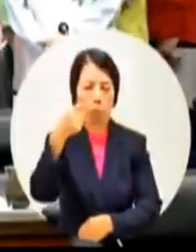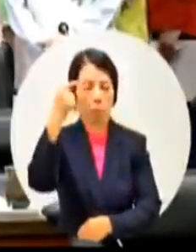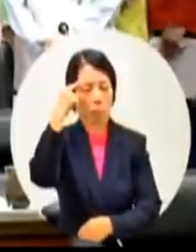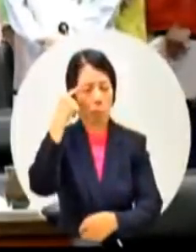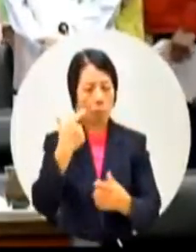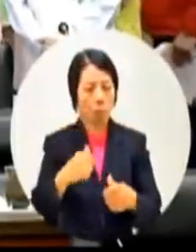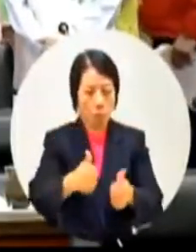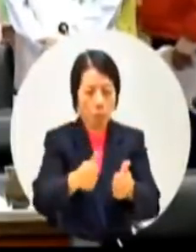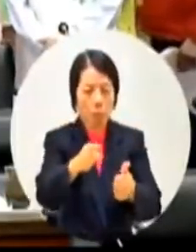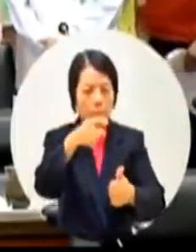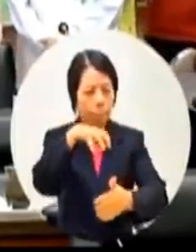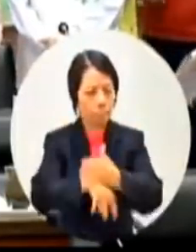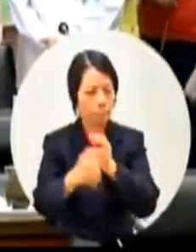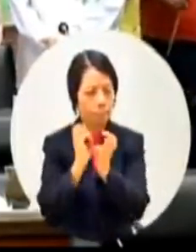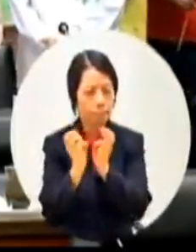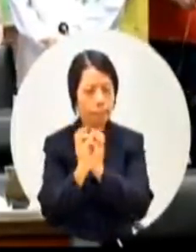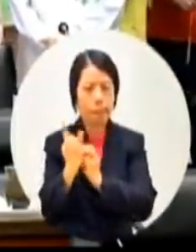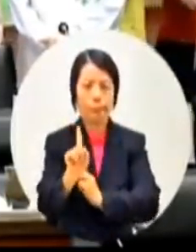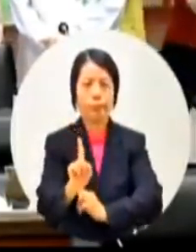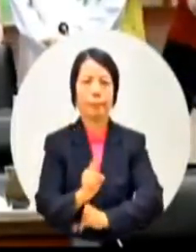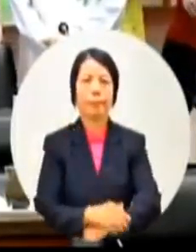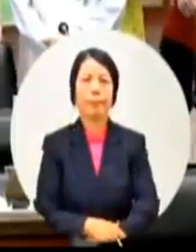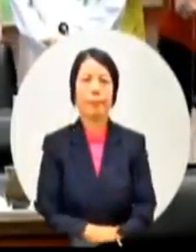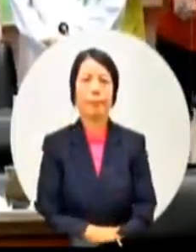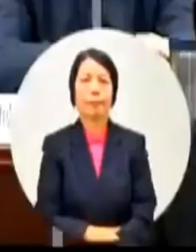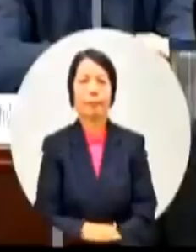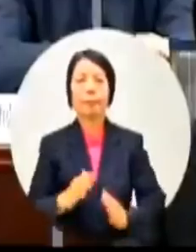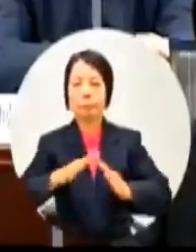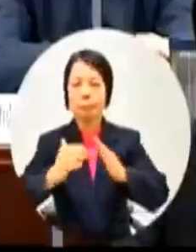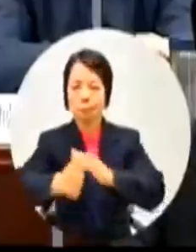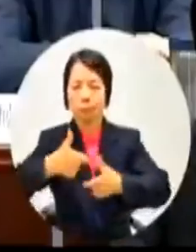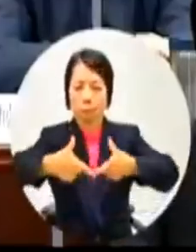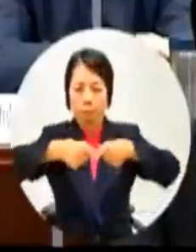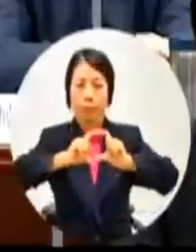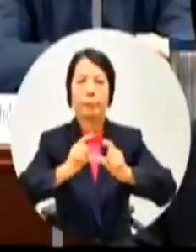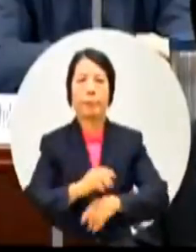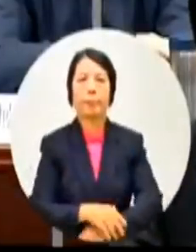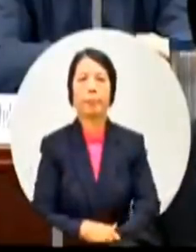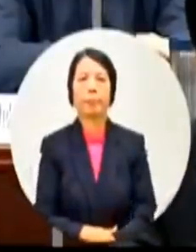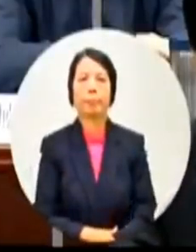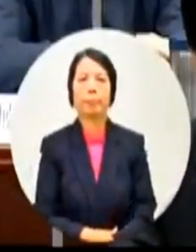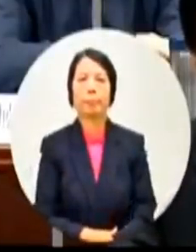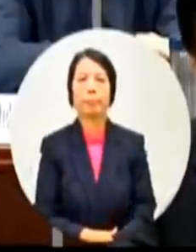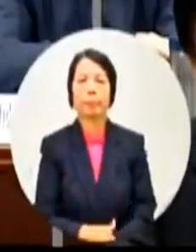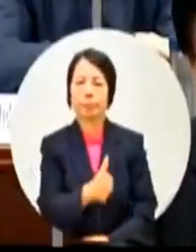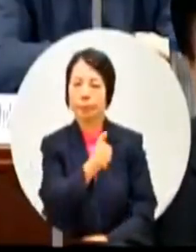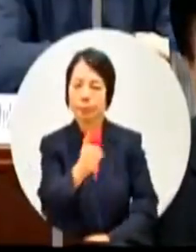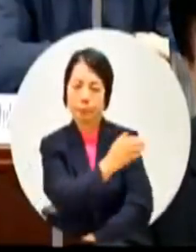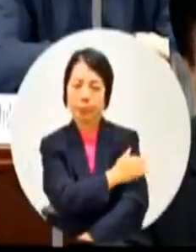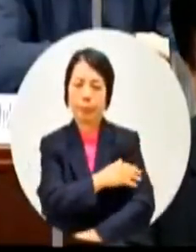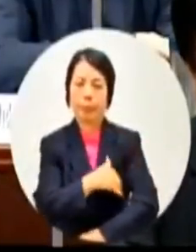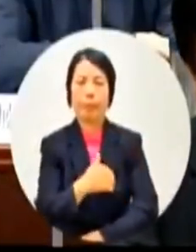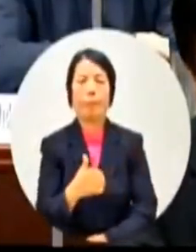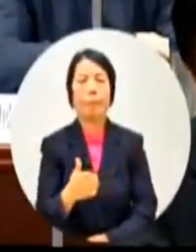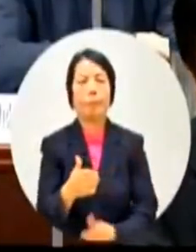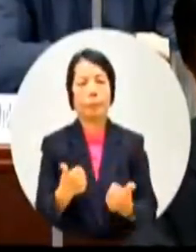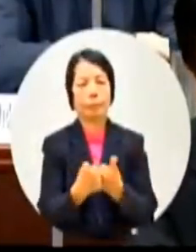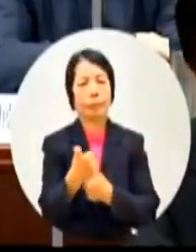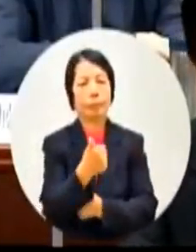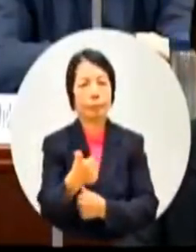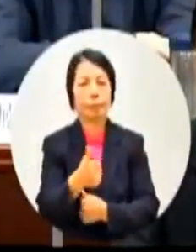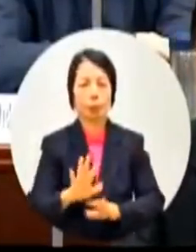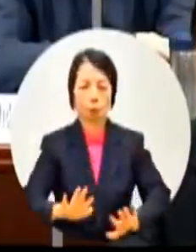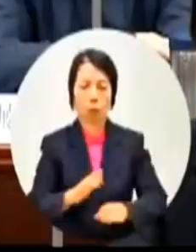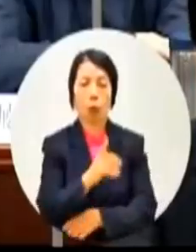长回答。 哎，市长到了， 谢谢，谢谢陈议员。我所讲的九二共识，就是依据我们的宪